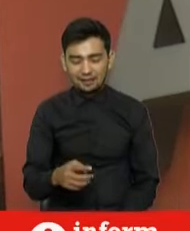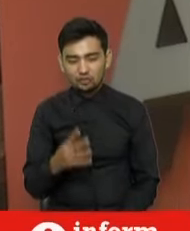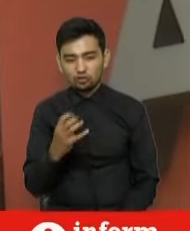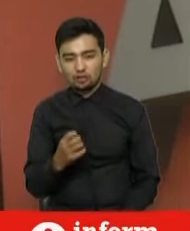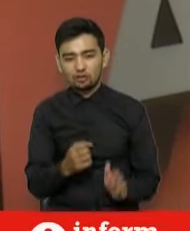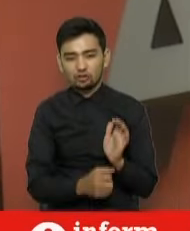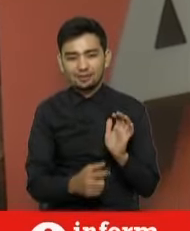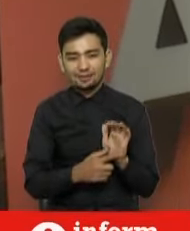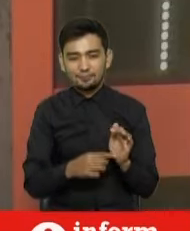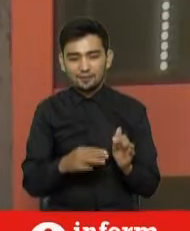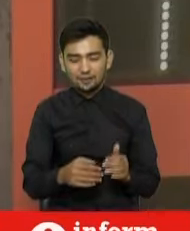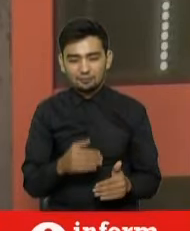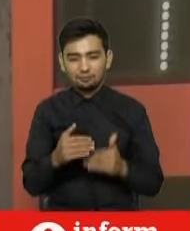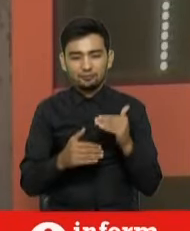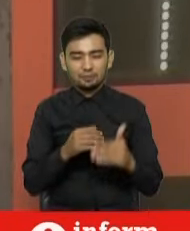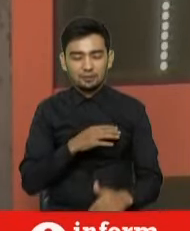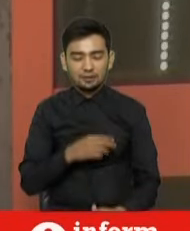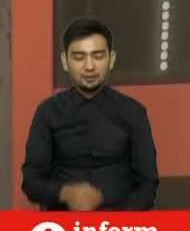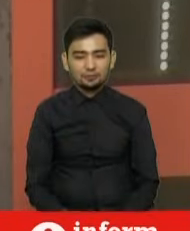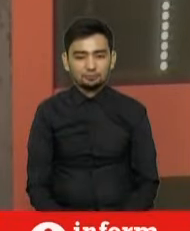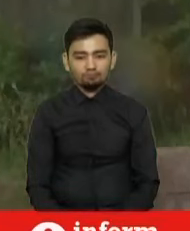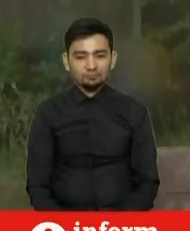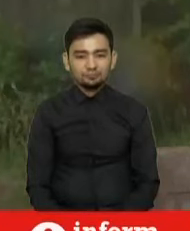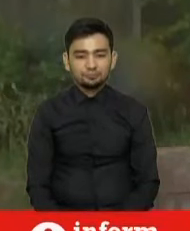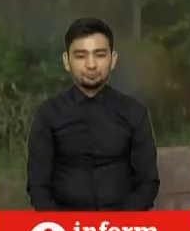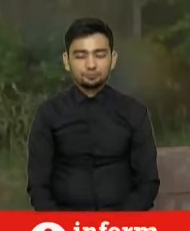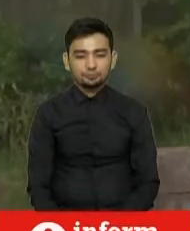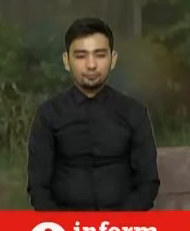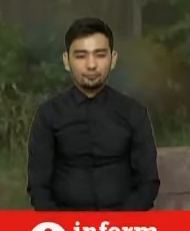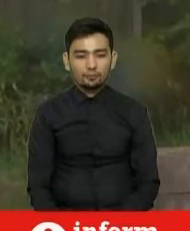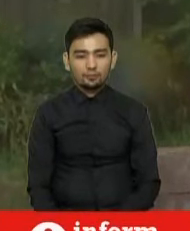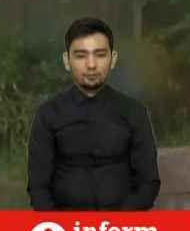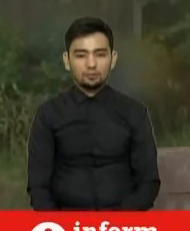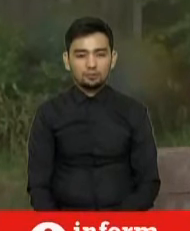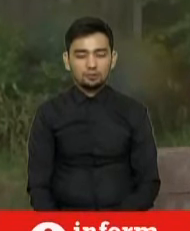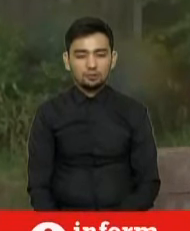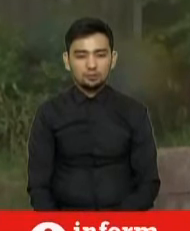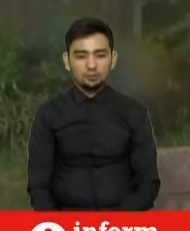467 теңгеге жуықтаған. Оразай Нұртайұлы, Ринат Абулхайыр, Информбюро, Алматы.